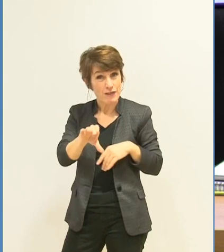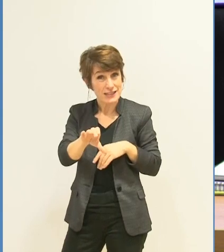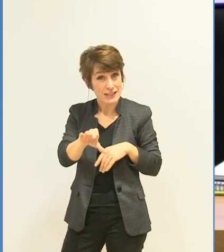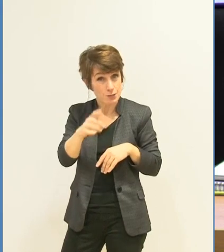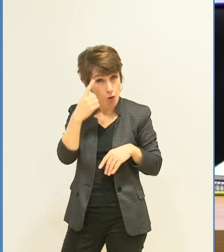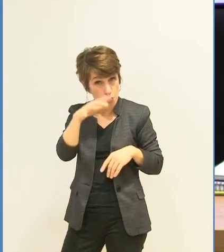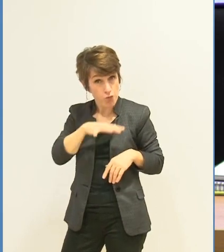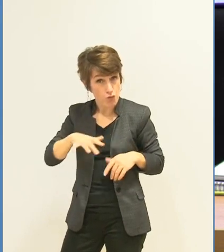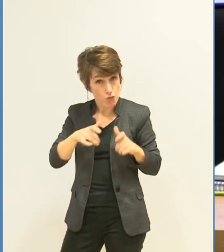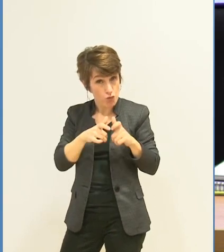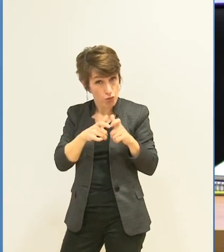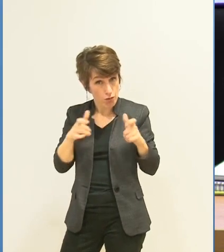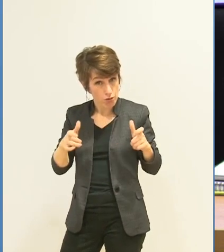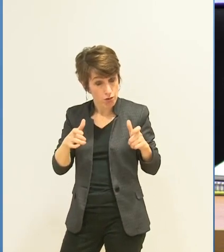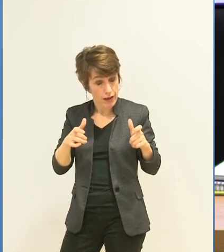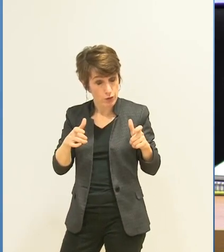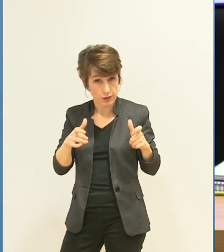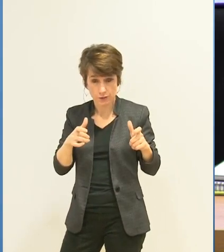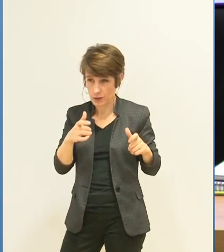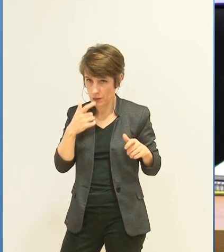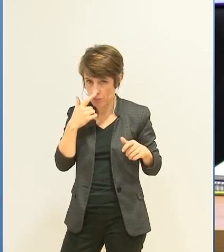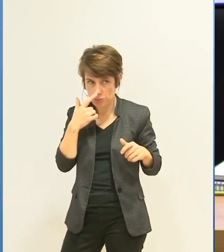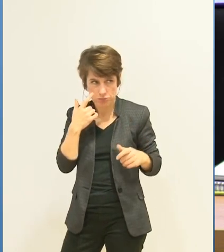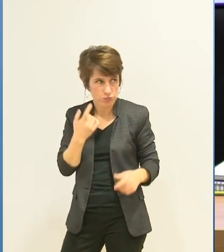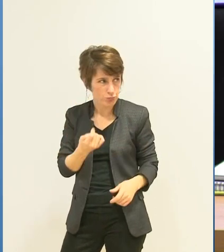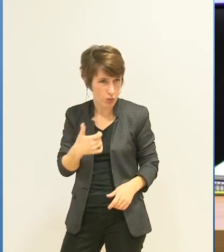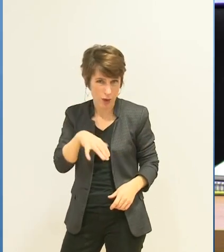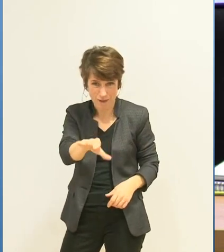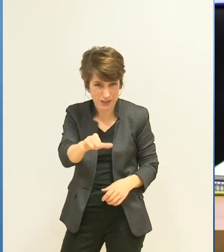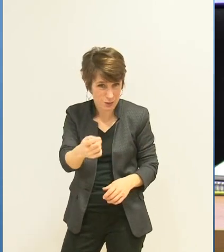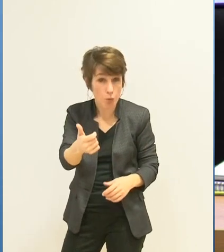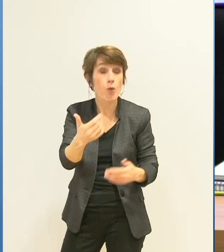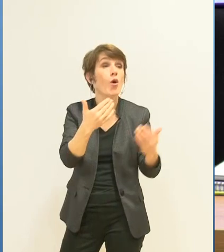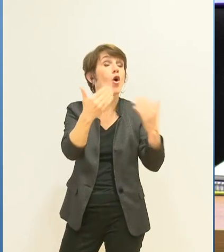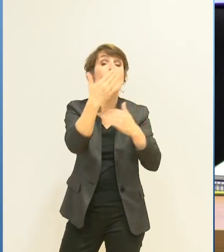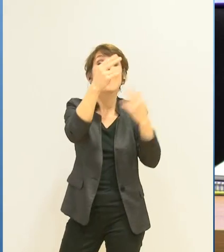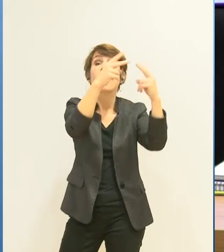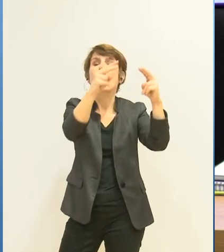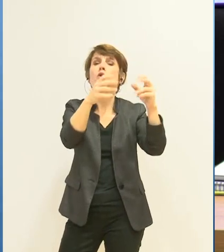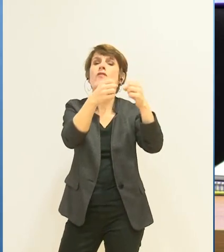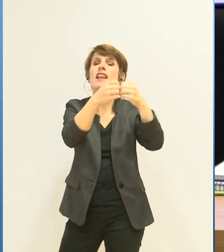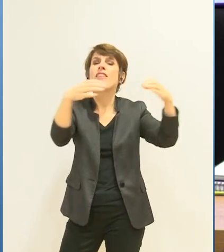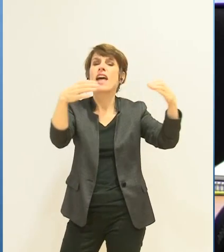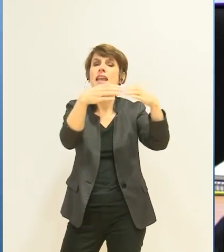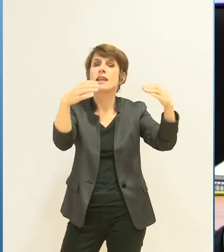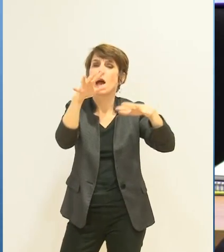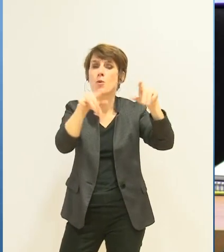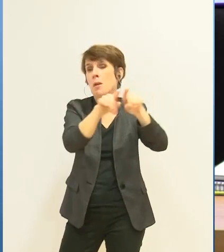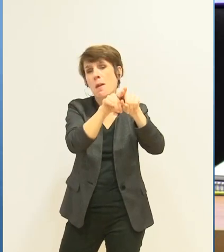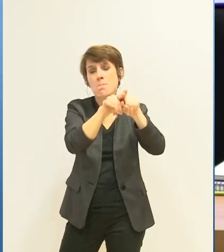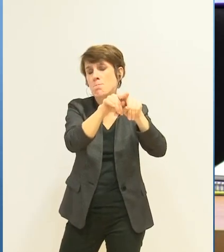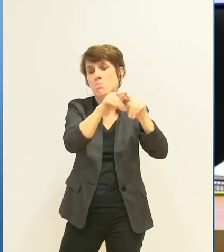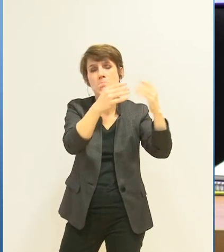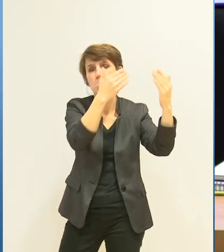très faible les villes de notre strate c'est à dire d'une taille équivalente à la nôtre selon classement